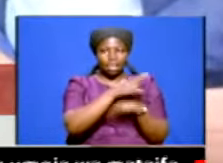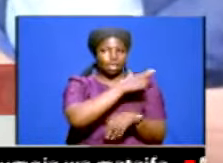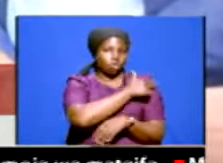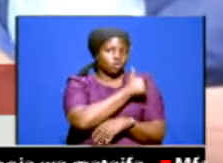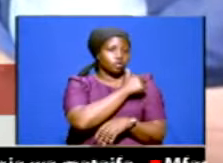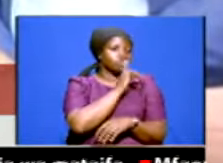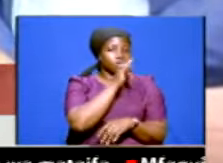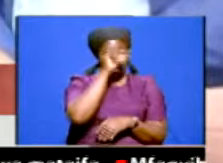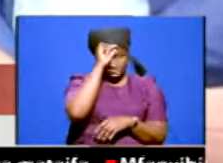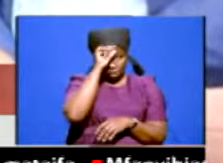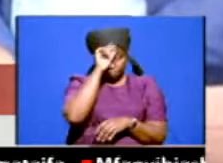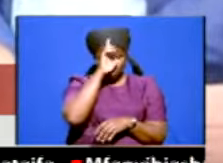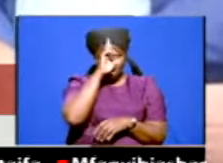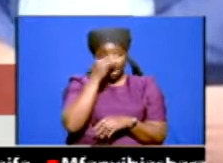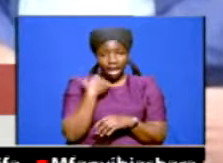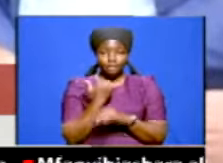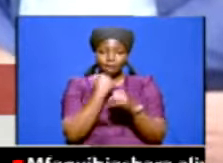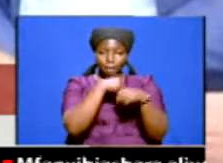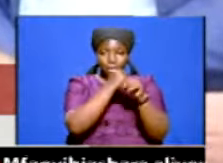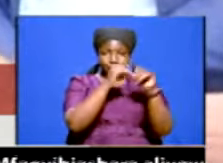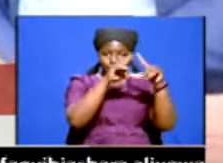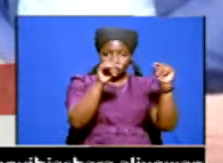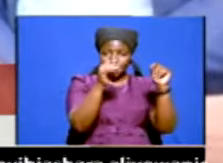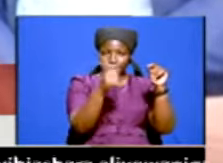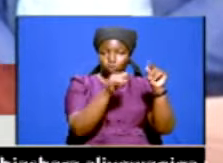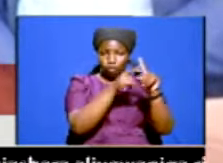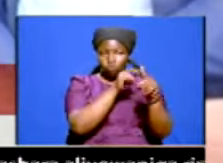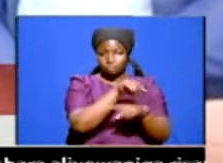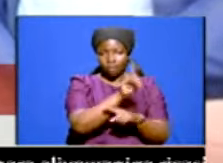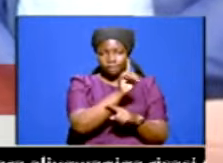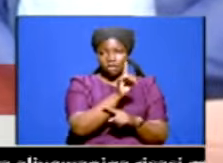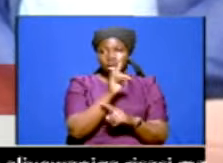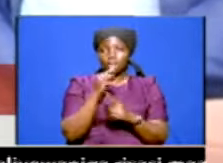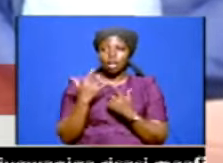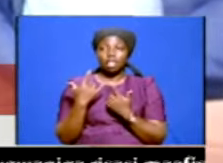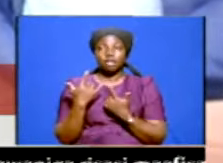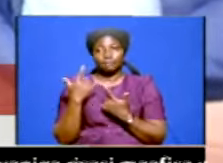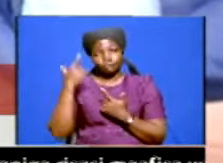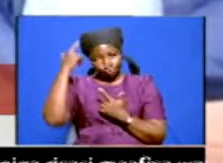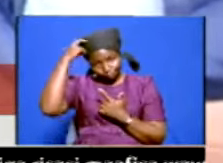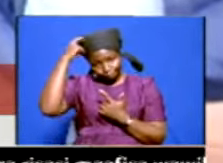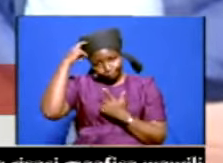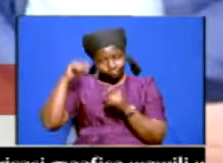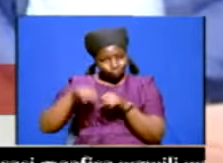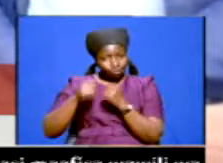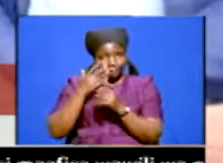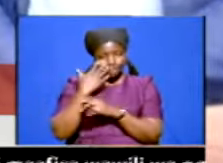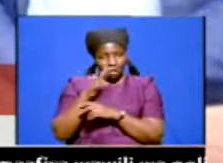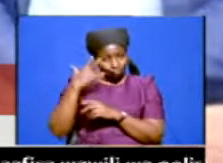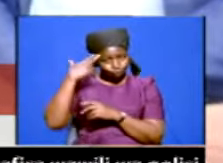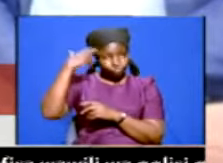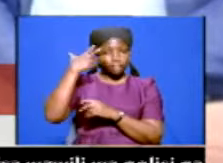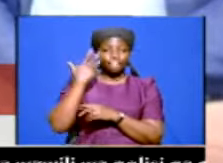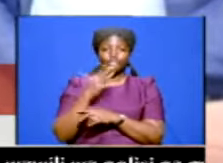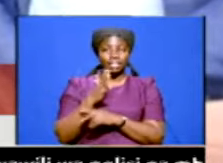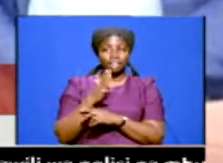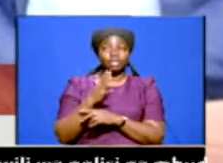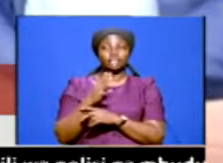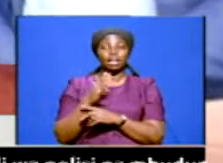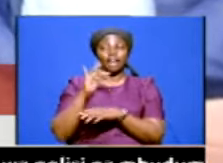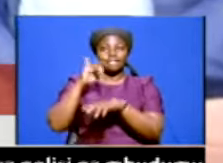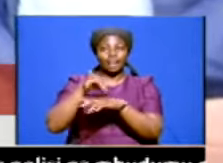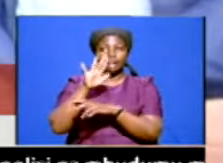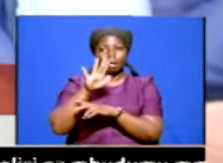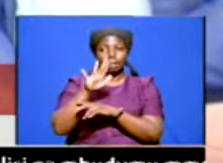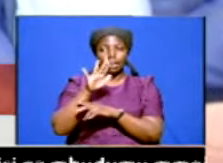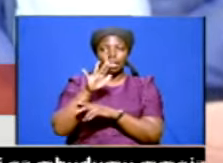injury on his neck, it has affected the nervous system. He's been now hospitalized since stab. The bills are close